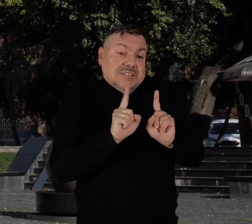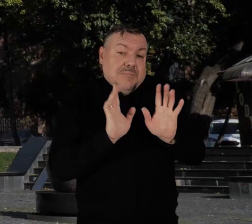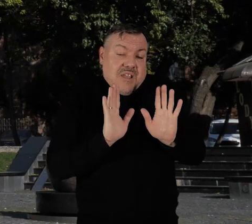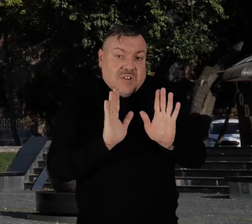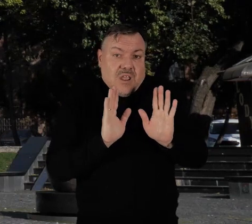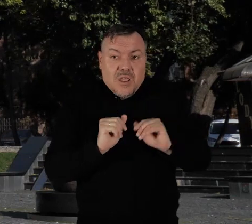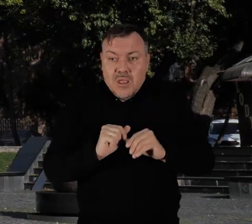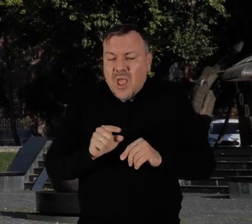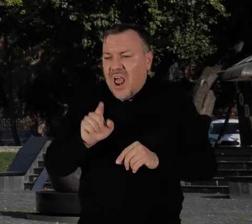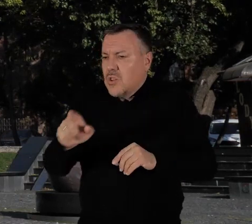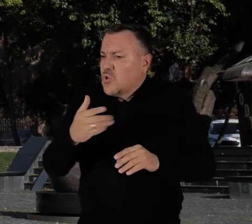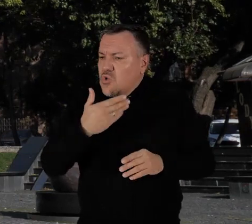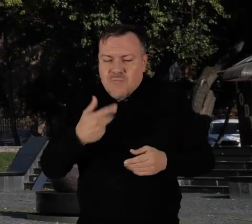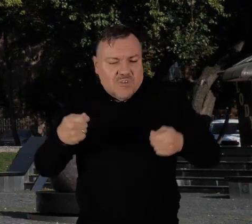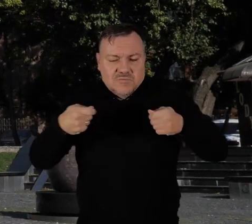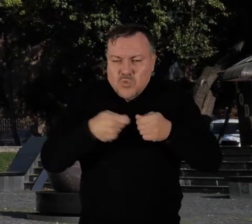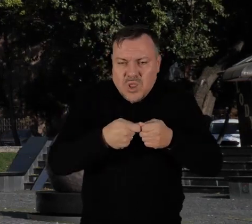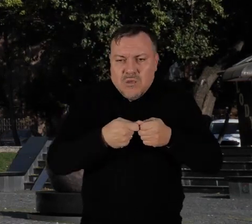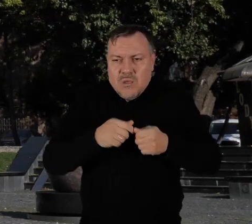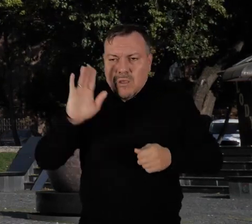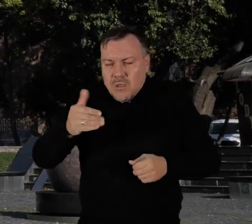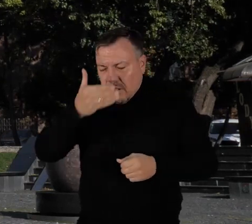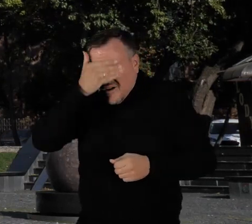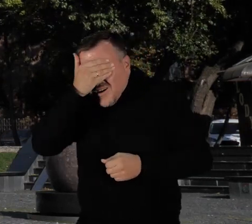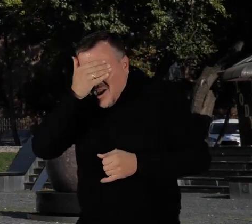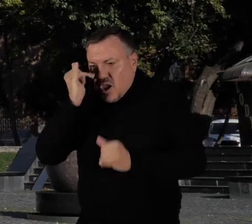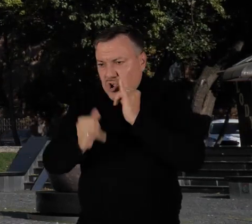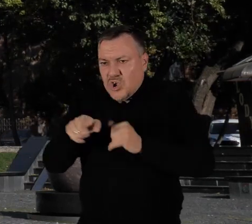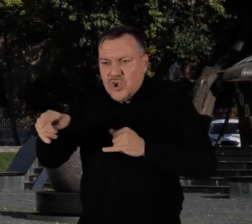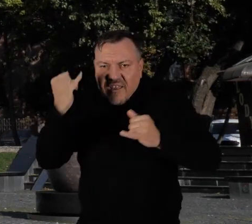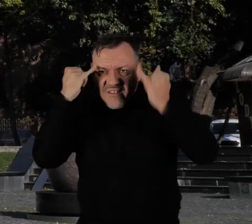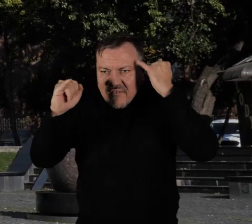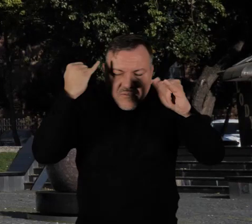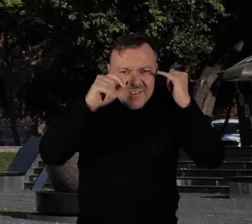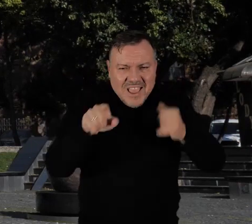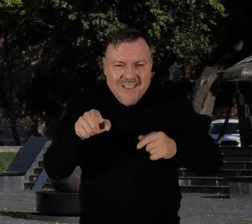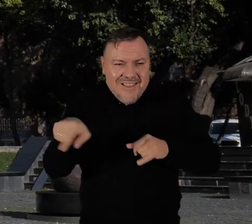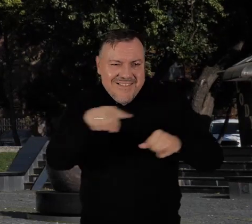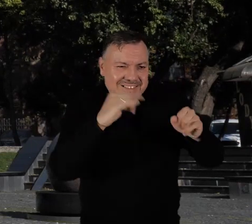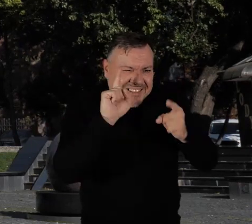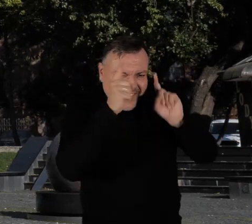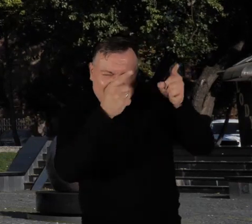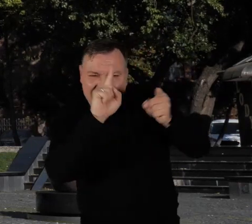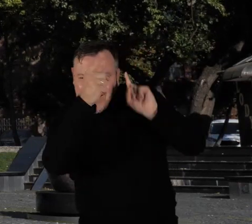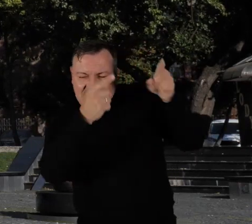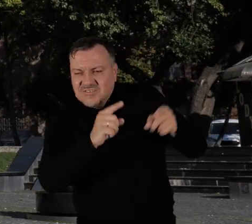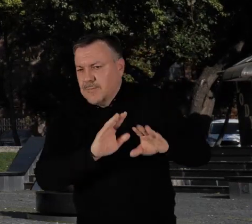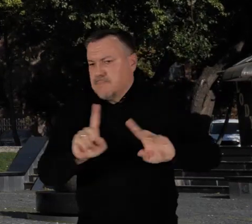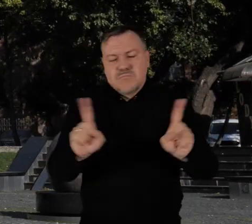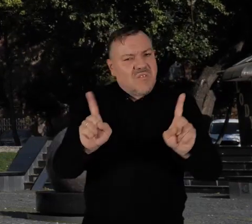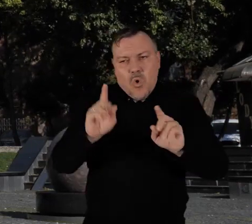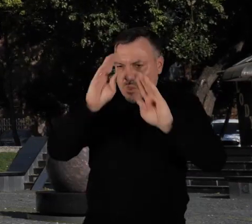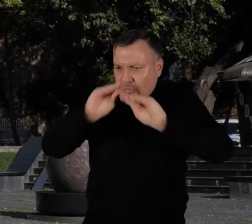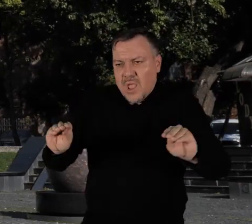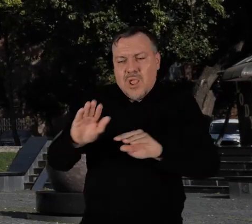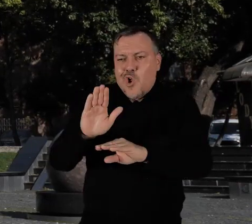naprawdę. Nie powinno to mieć jednak nic wspólnego z przymykaniem oczu na wady lub tolerowaniem cwaniactwa. W